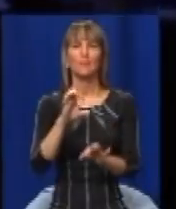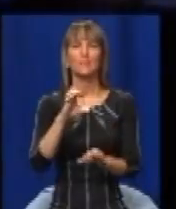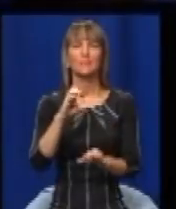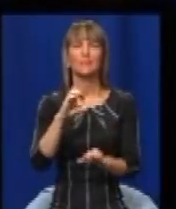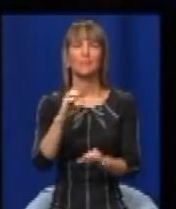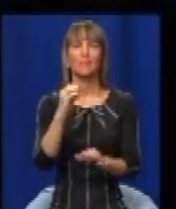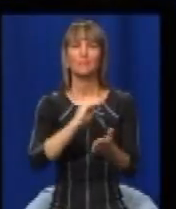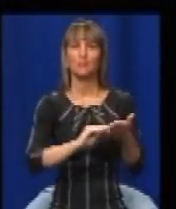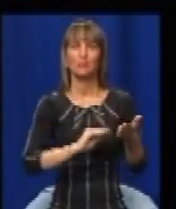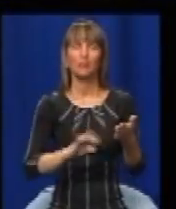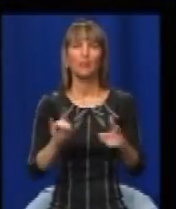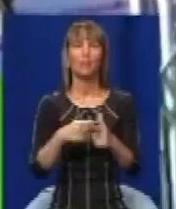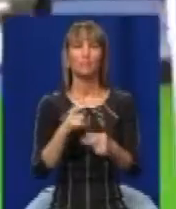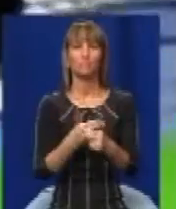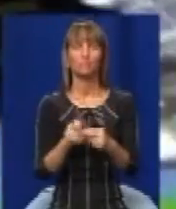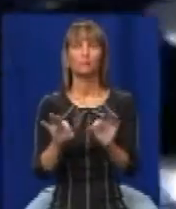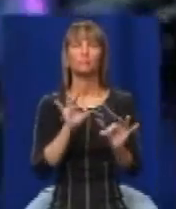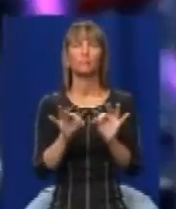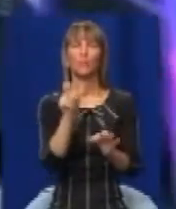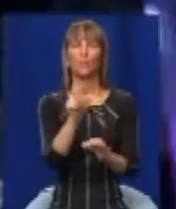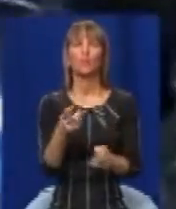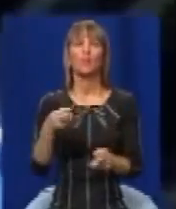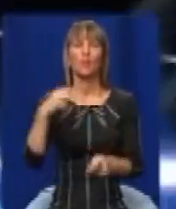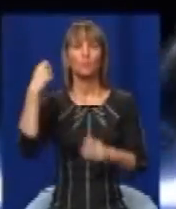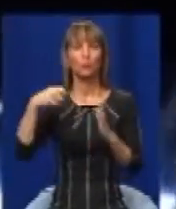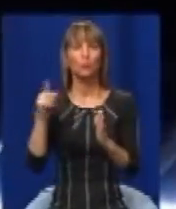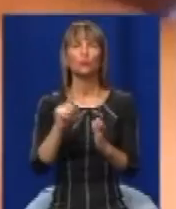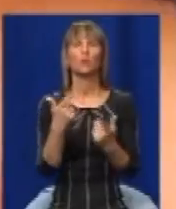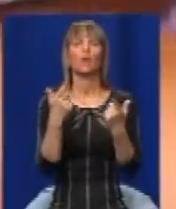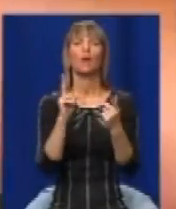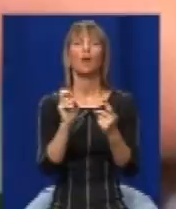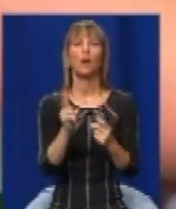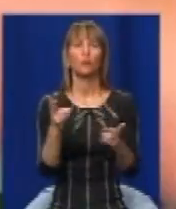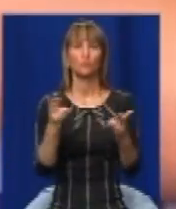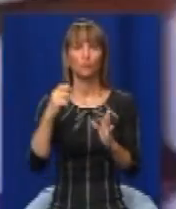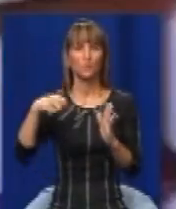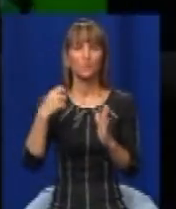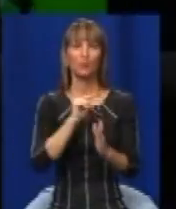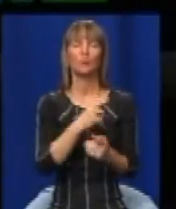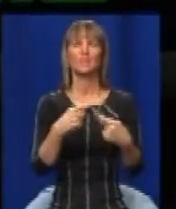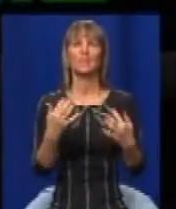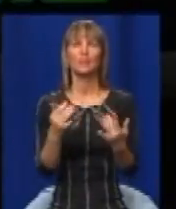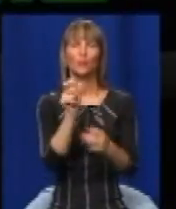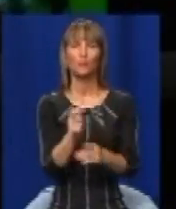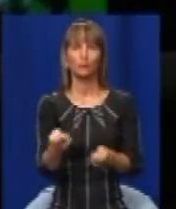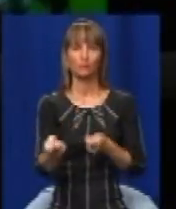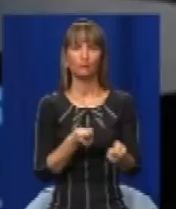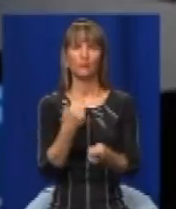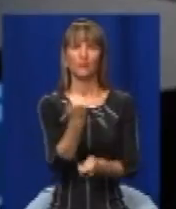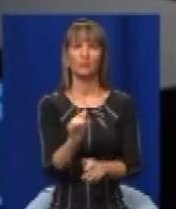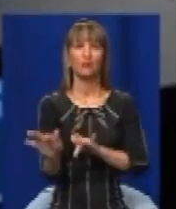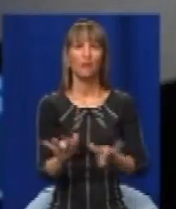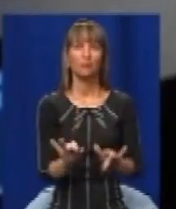його коригує, підбирає кадри для зйомок, що і як треба зняти, працює з різною кількістю людей, керує їх